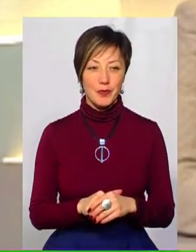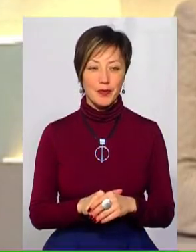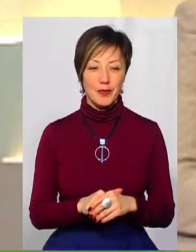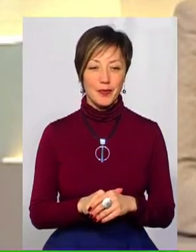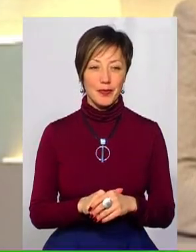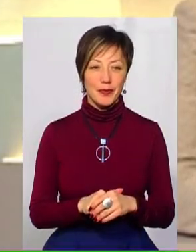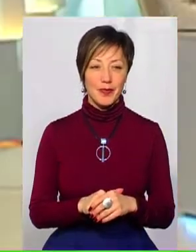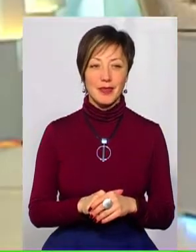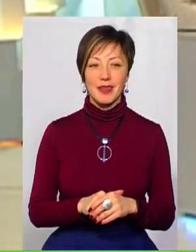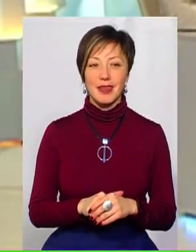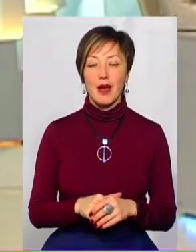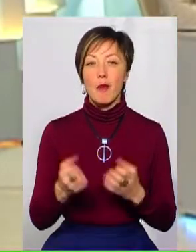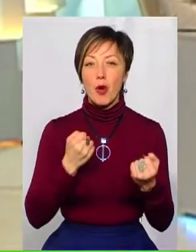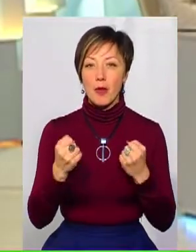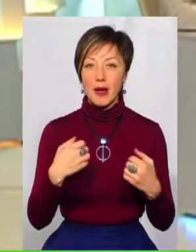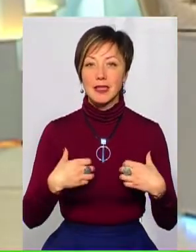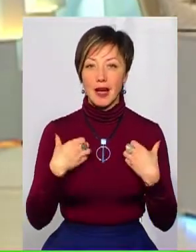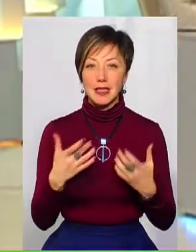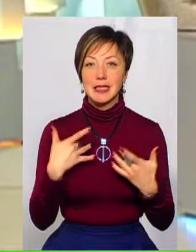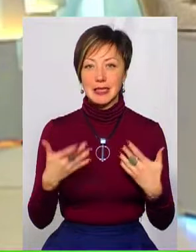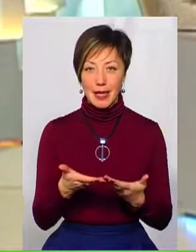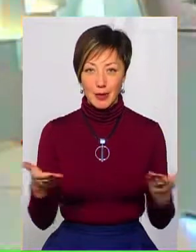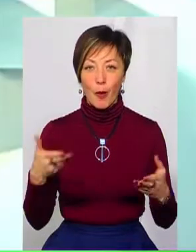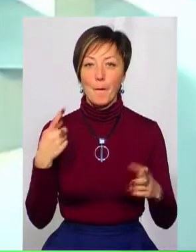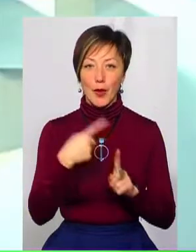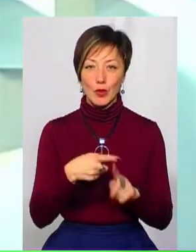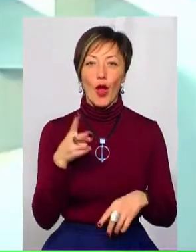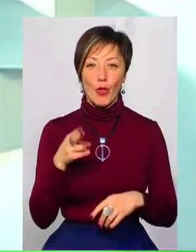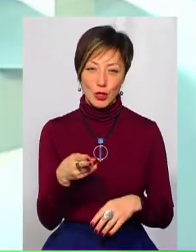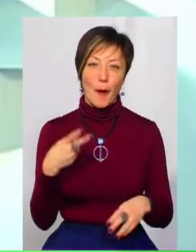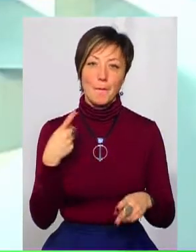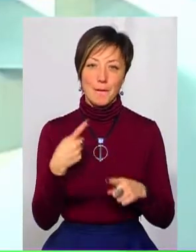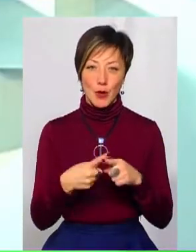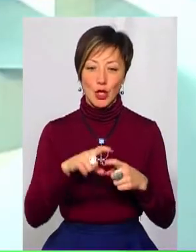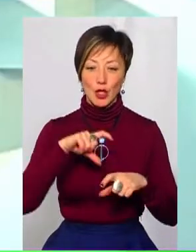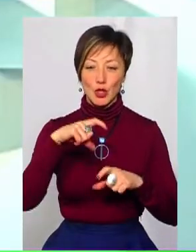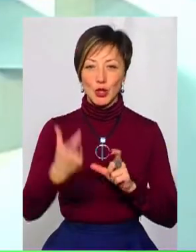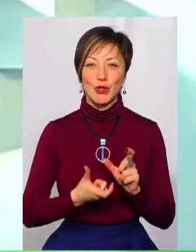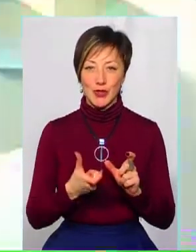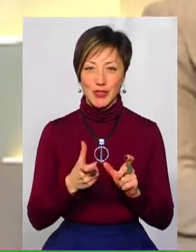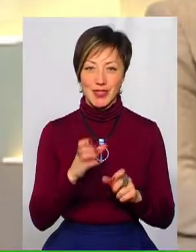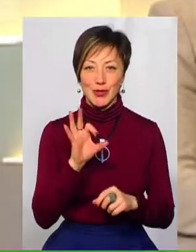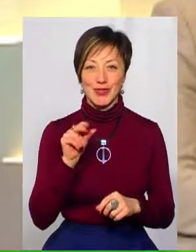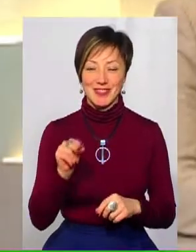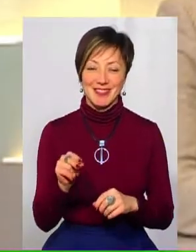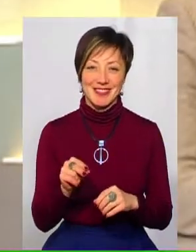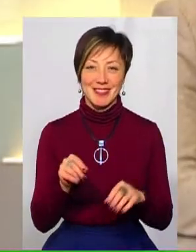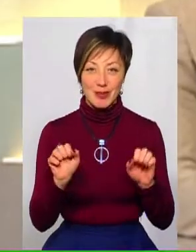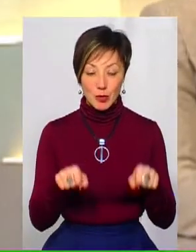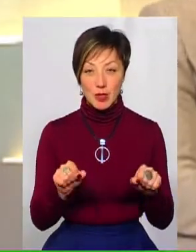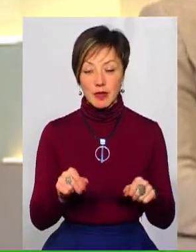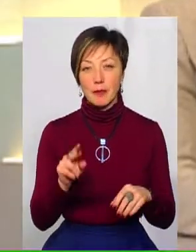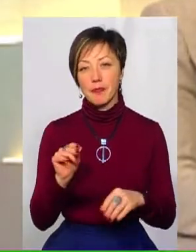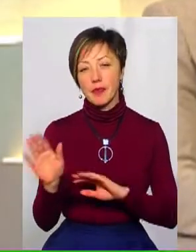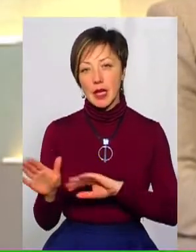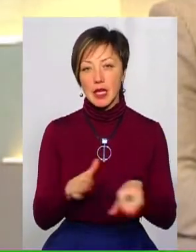вашої боротьби зі страхом – це сцена плюс ножниці плюс скотч. Це вірно? Можливо. А за жеребкуванням